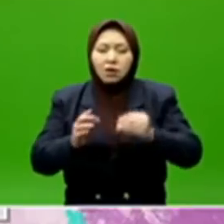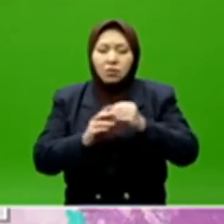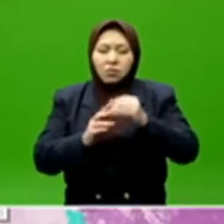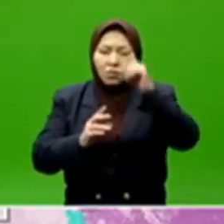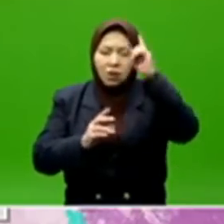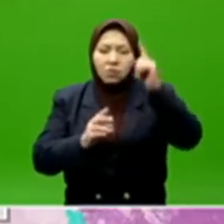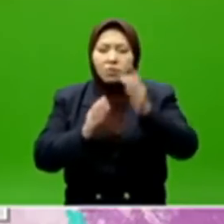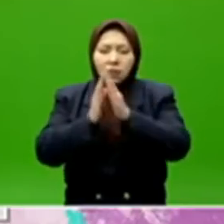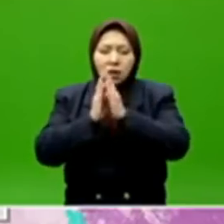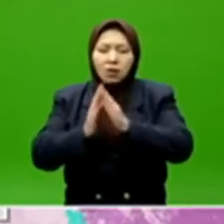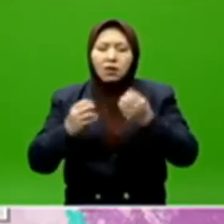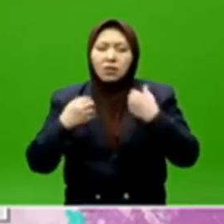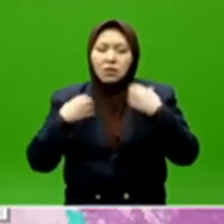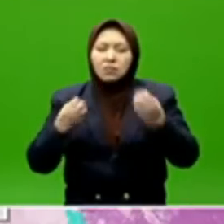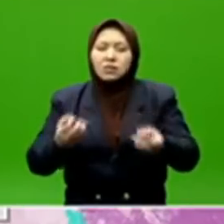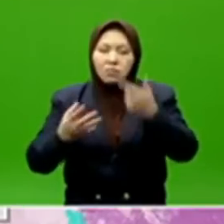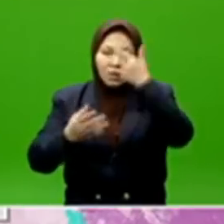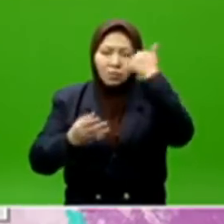فإنه